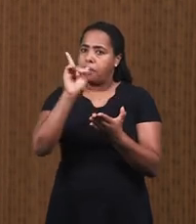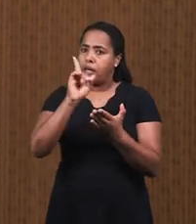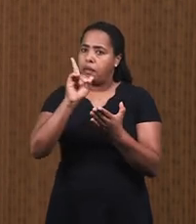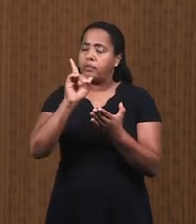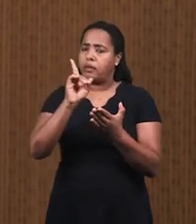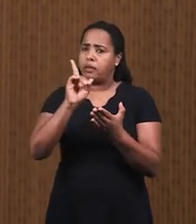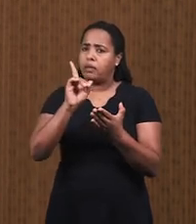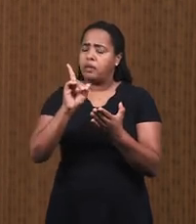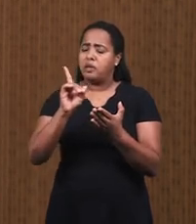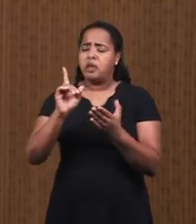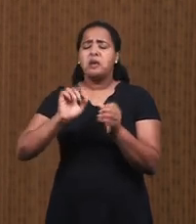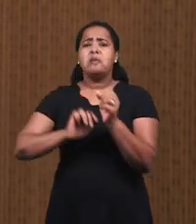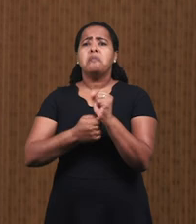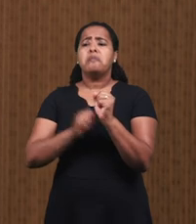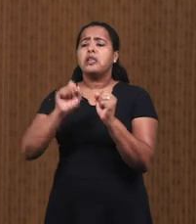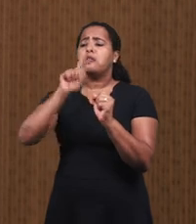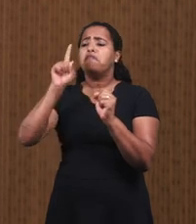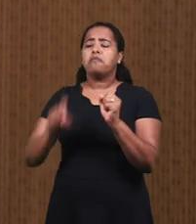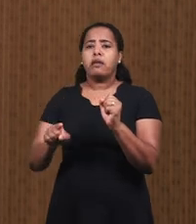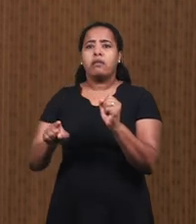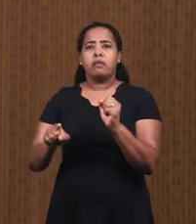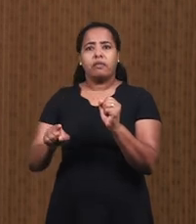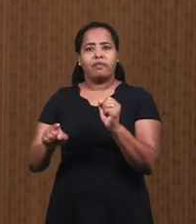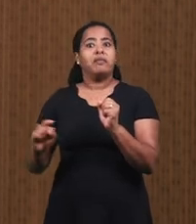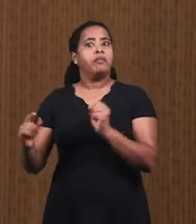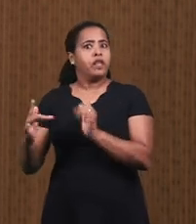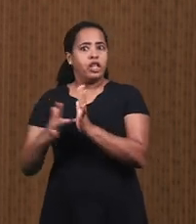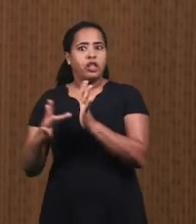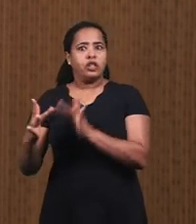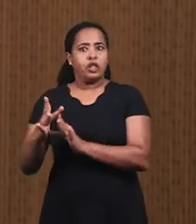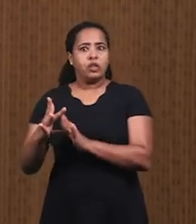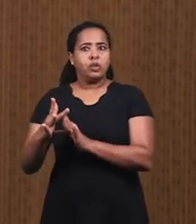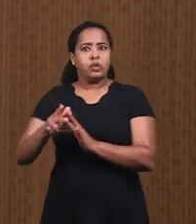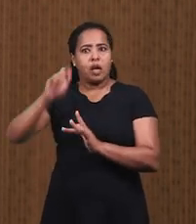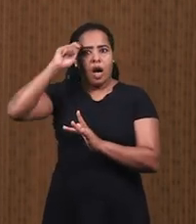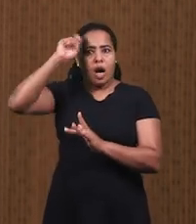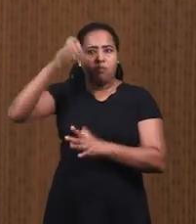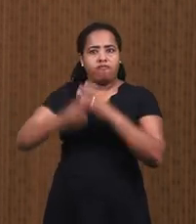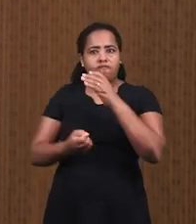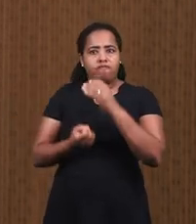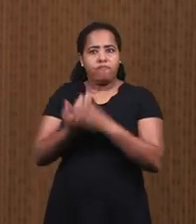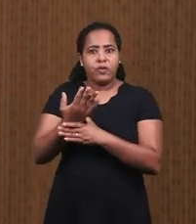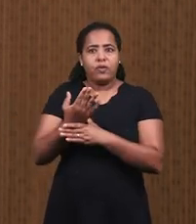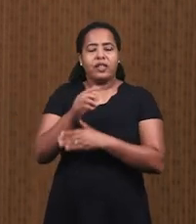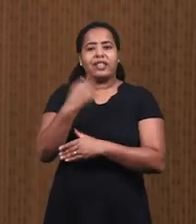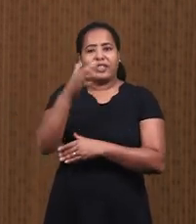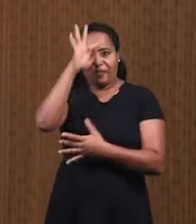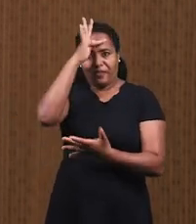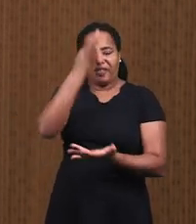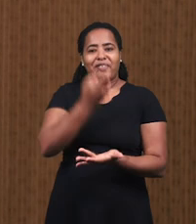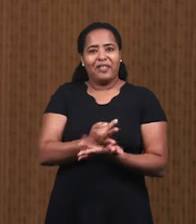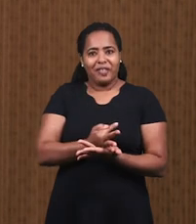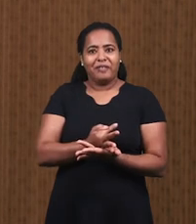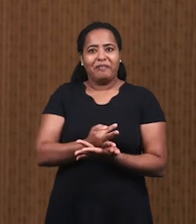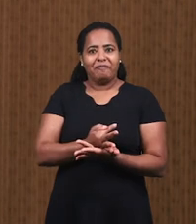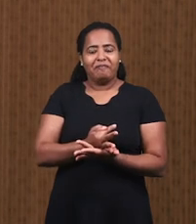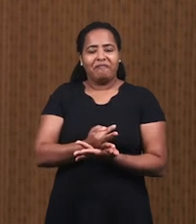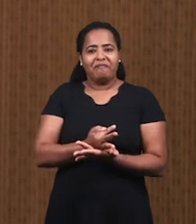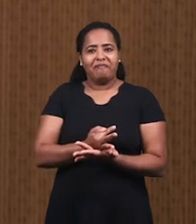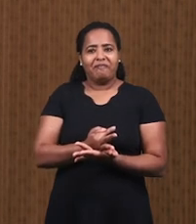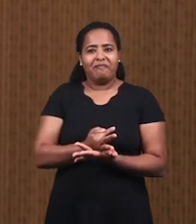в Слове Божьем. Эта тайна – это Иисус, начальник и совершитель веры нашей.